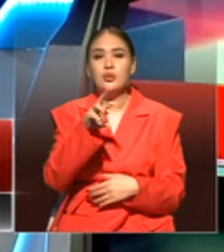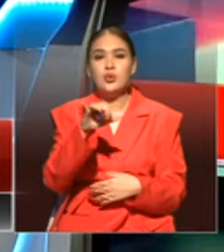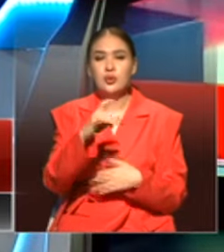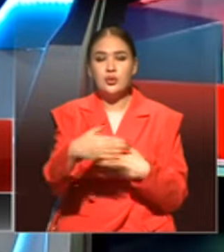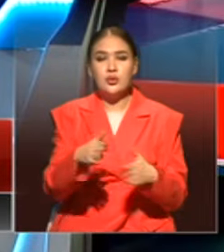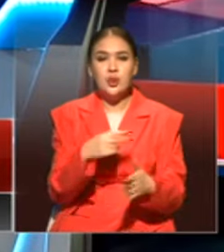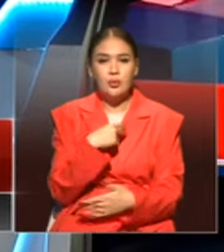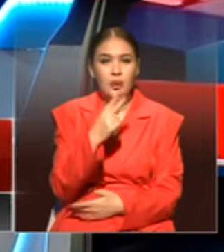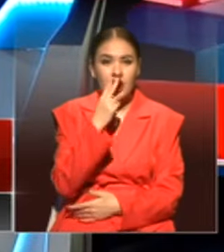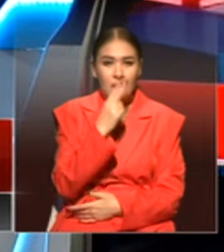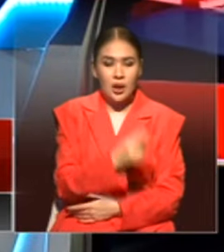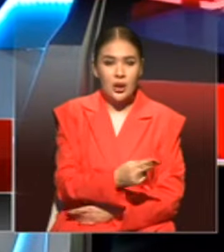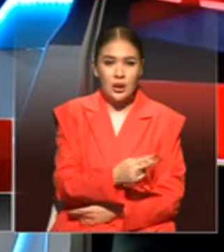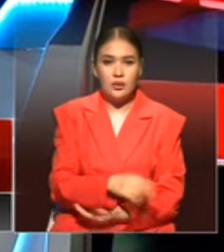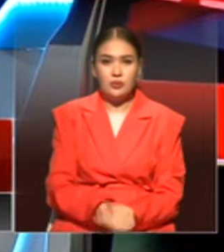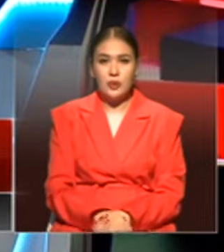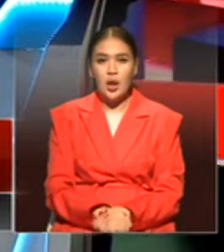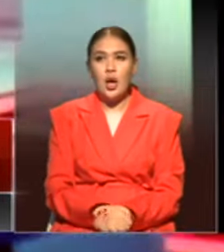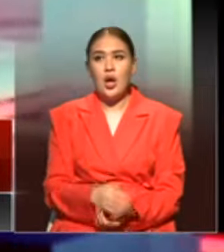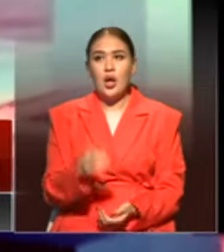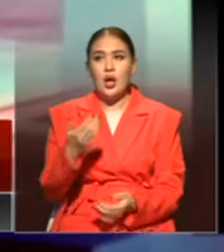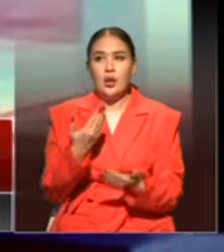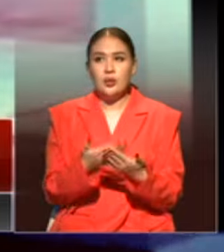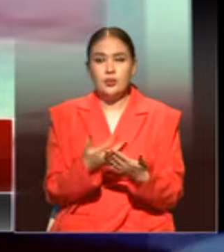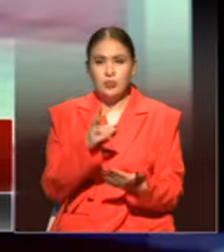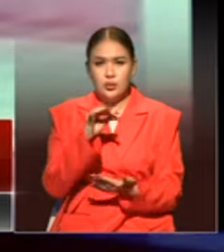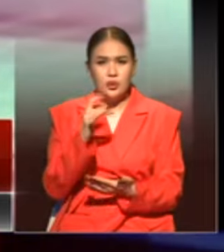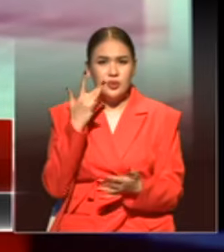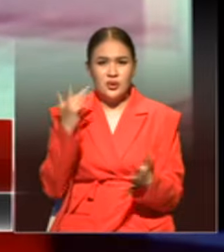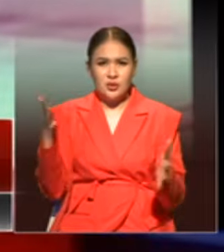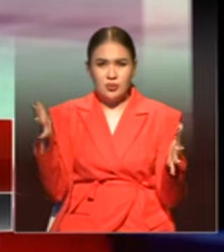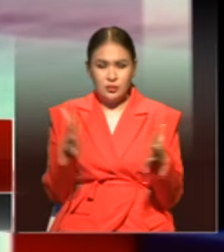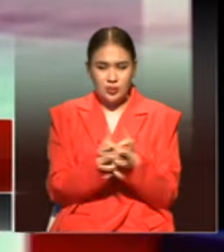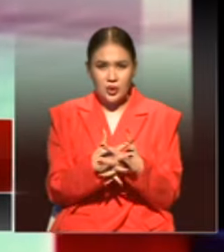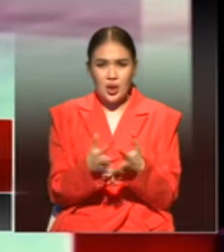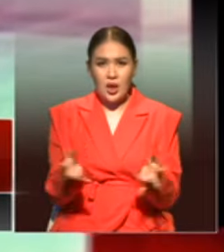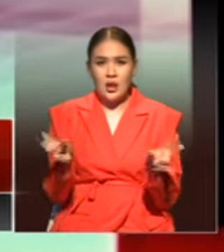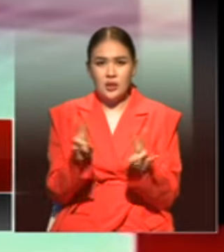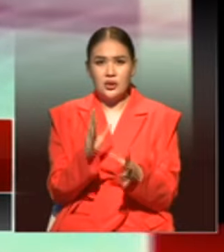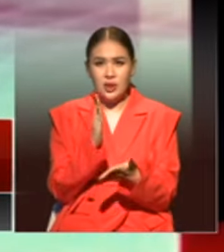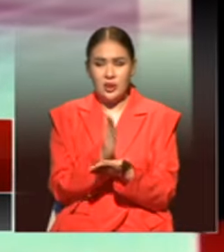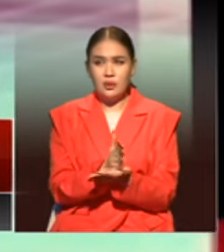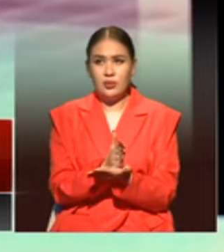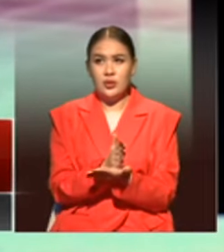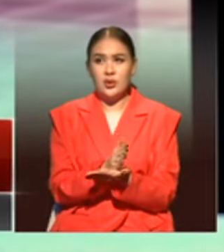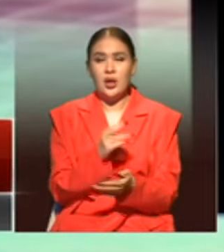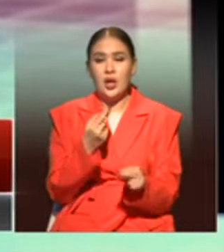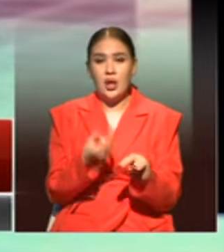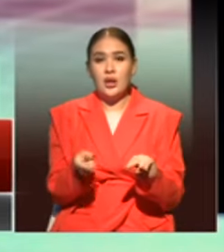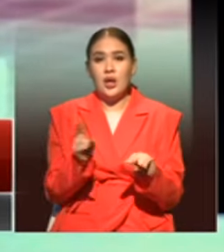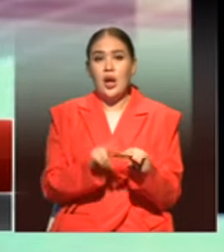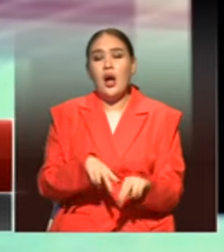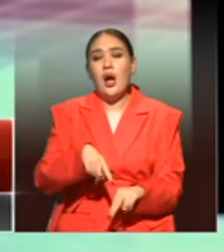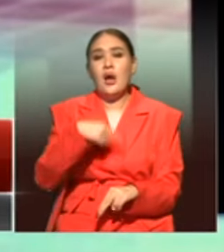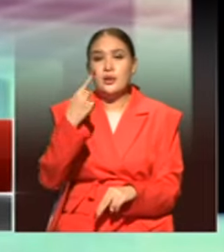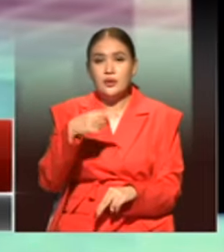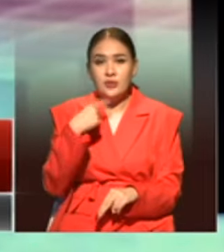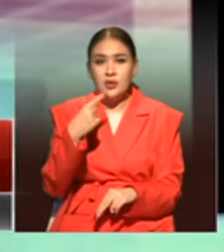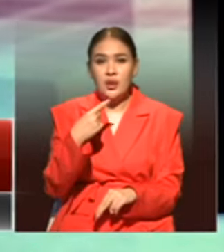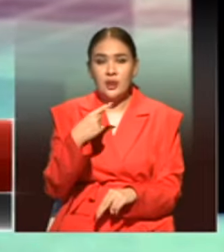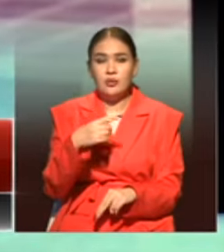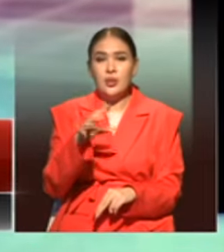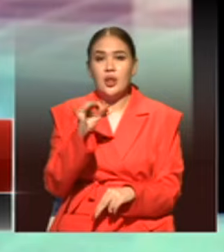жатқанын. Көбінеке бәрі аралас мусор жатады жаңағыдай қалдықтар. Сондықтан айтып отырған